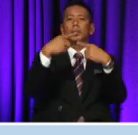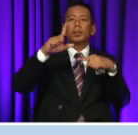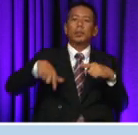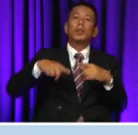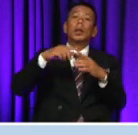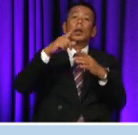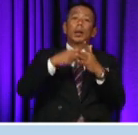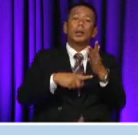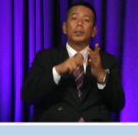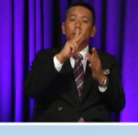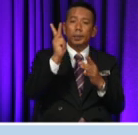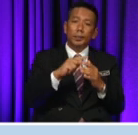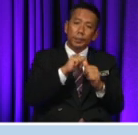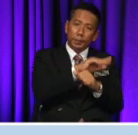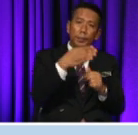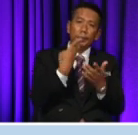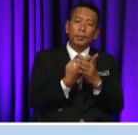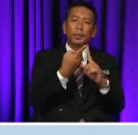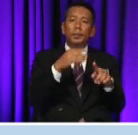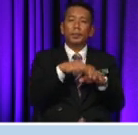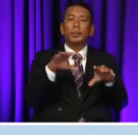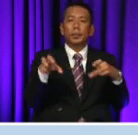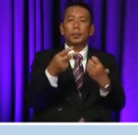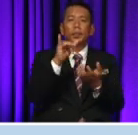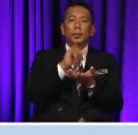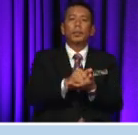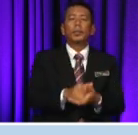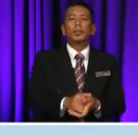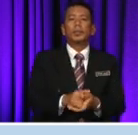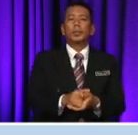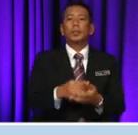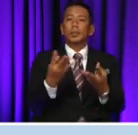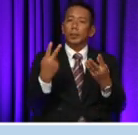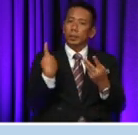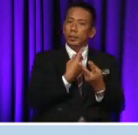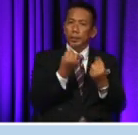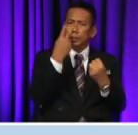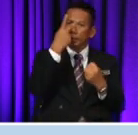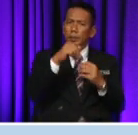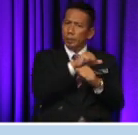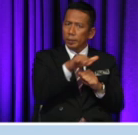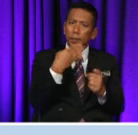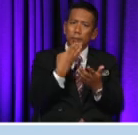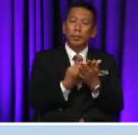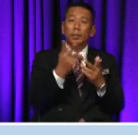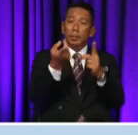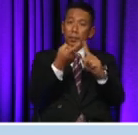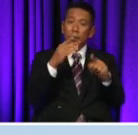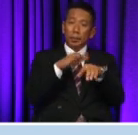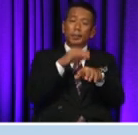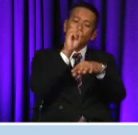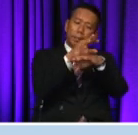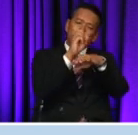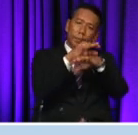Apakah kesan baik daripada perbuatan tersebut jadi kita tidak tengok apa kesan baik daripada teguran yang diberikan